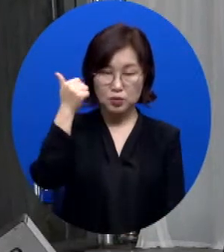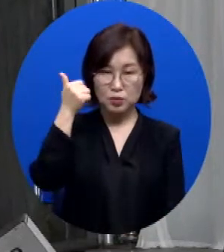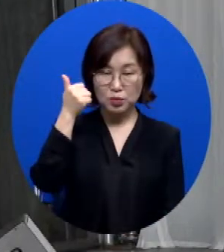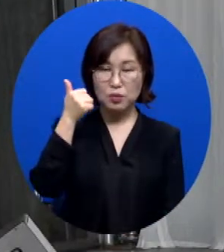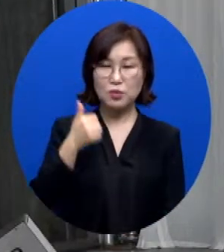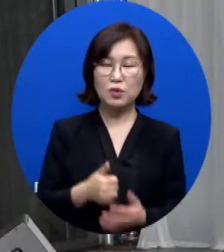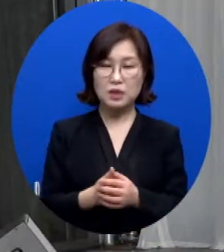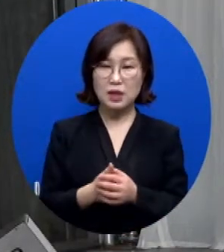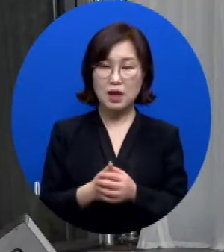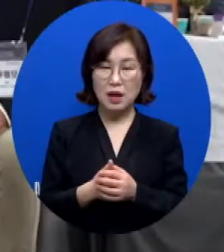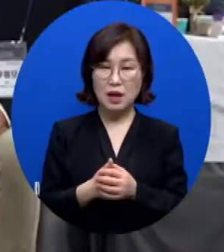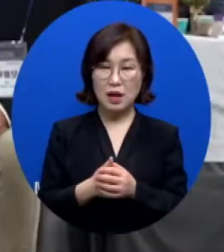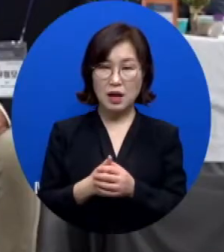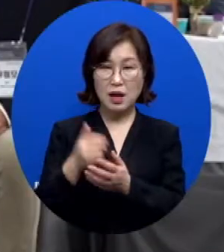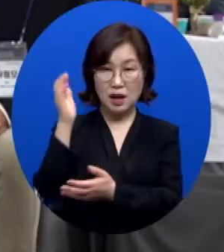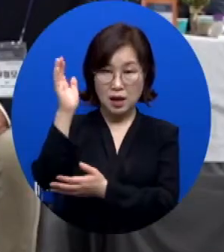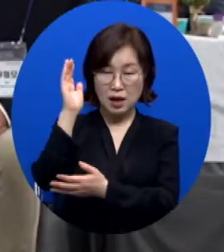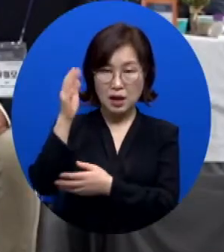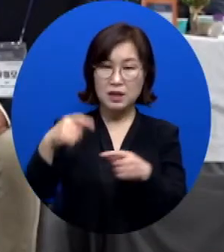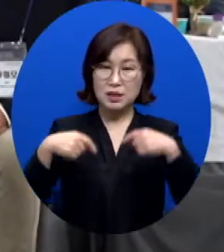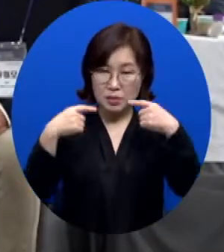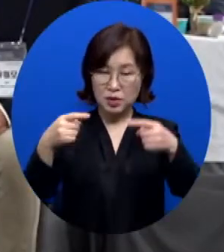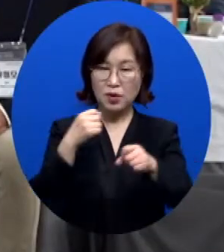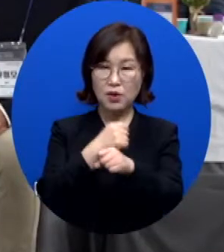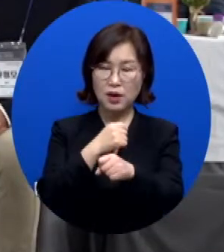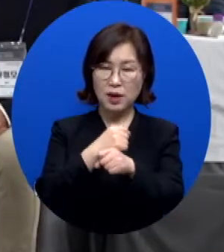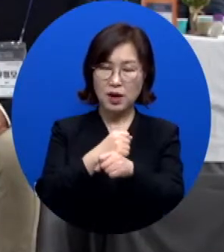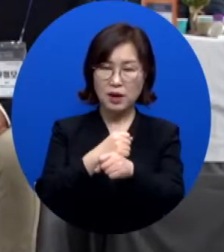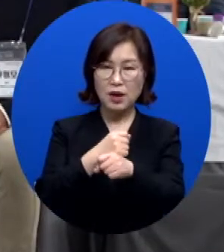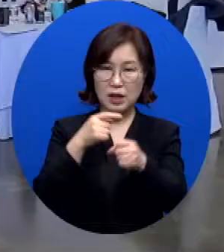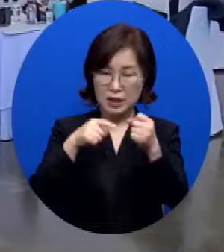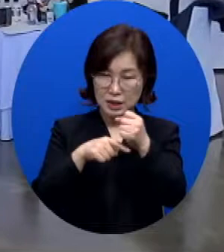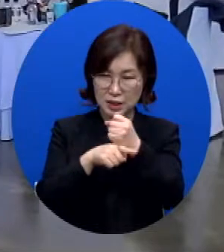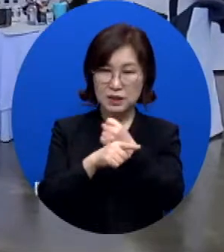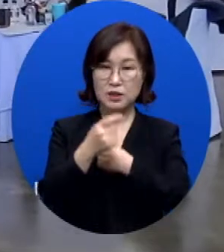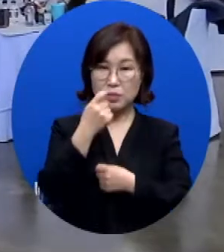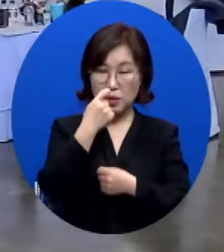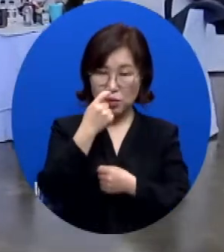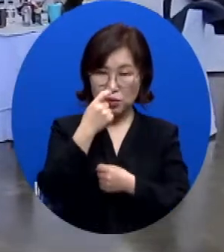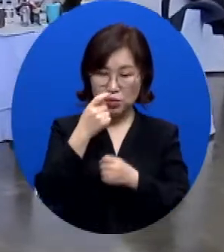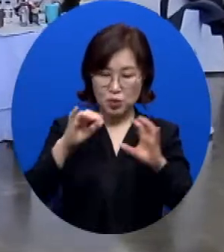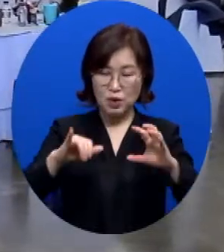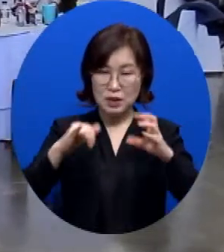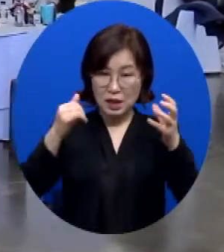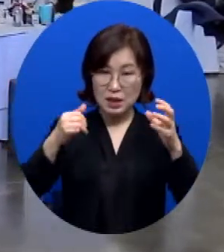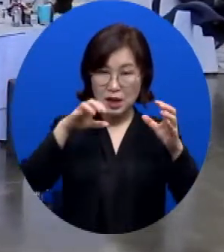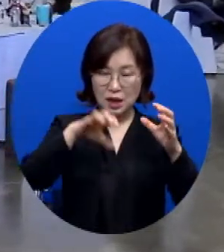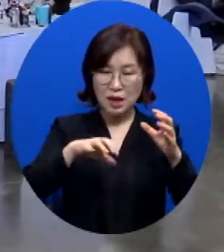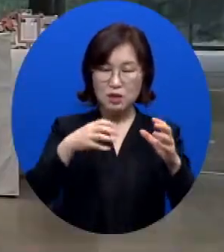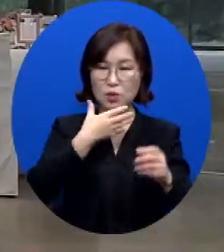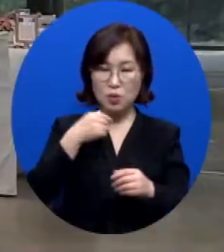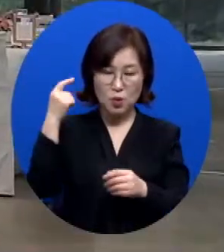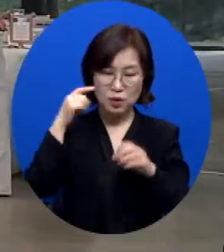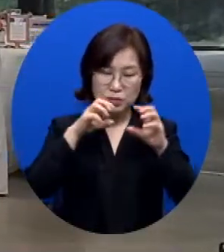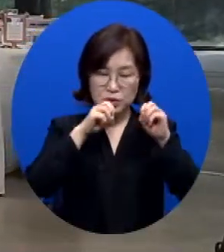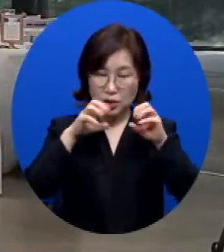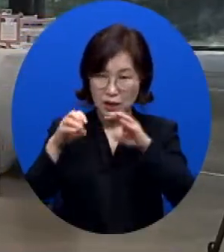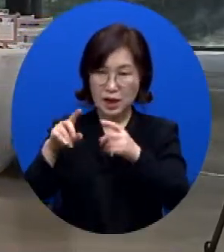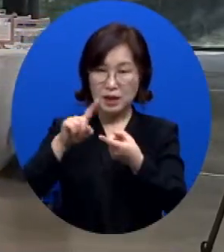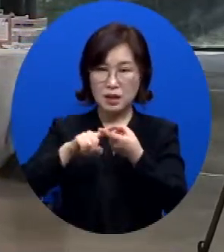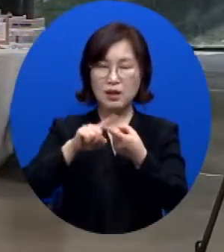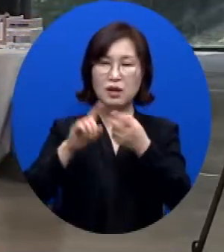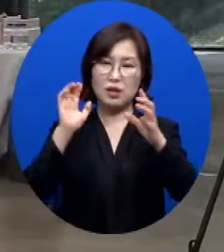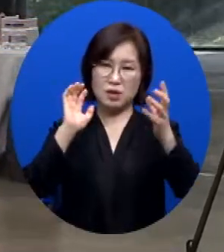강대흥 사무총장 등이 패널로 참석해 로잔운동의 의미를 되새기고 교회가 세상에 어떻게 복음을 전할 것인가에 대한 뜨거운